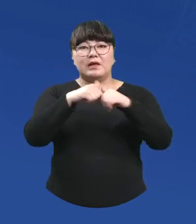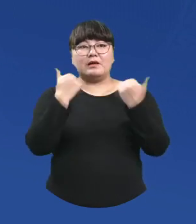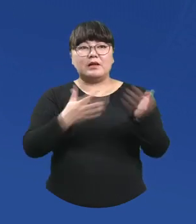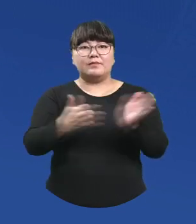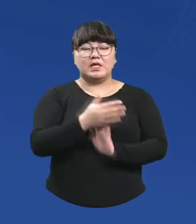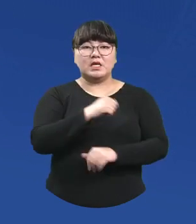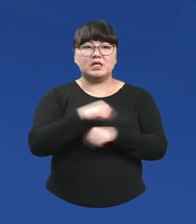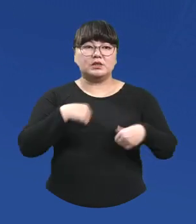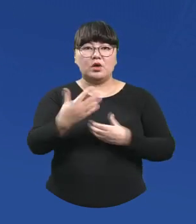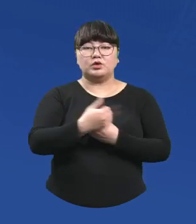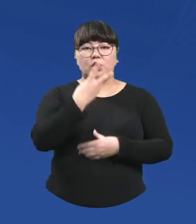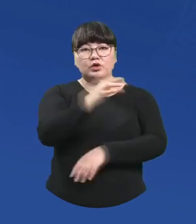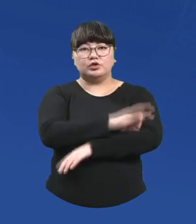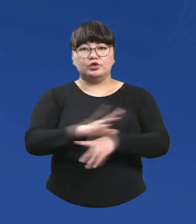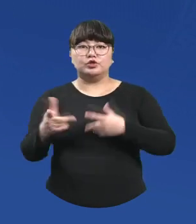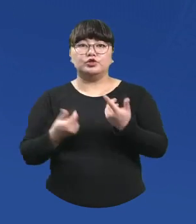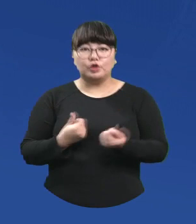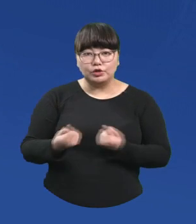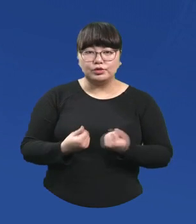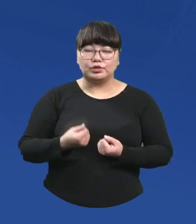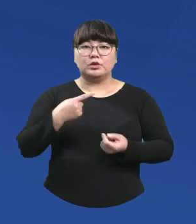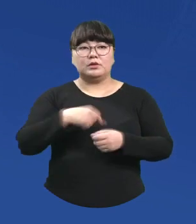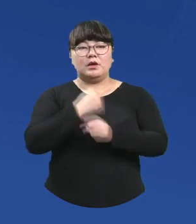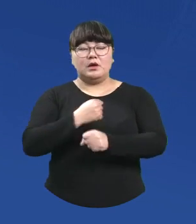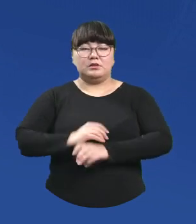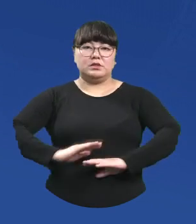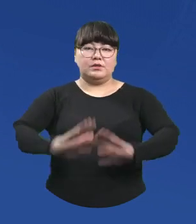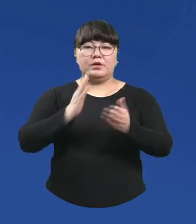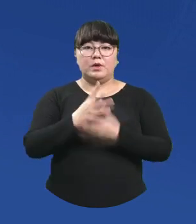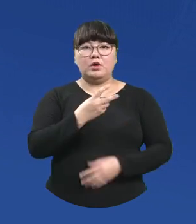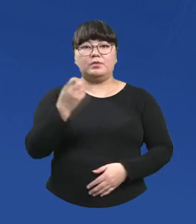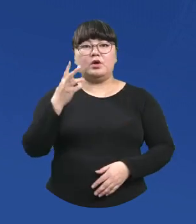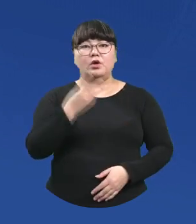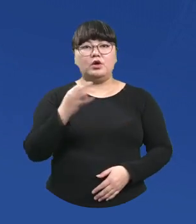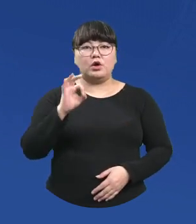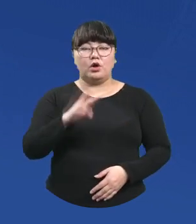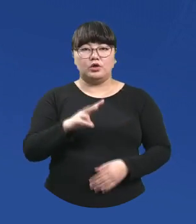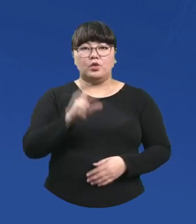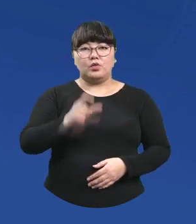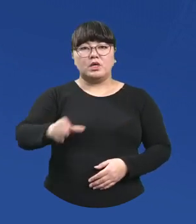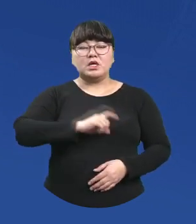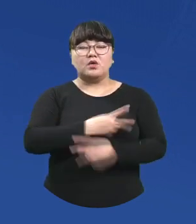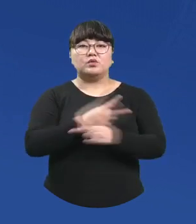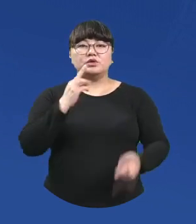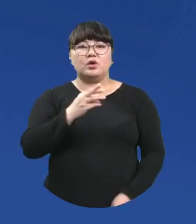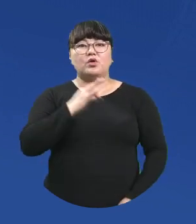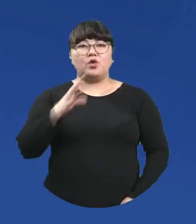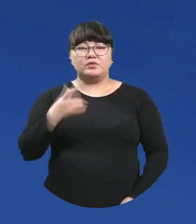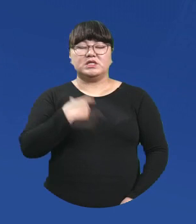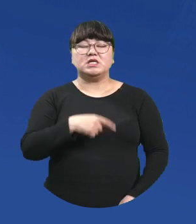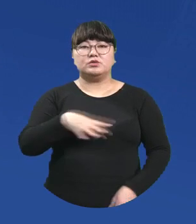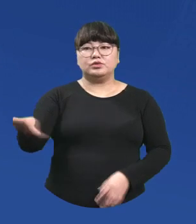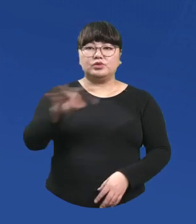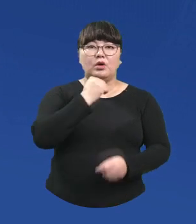агентлагийн хамтарсан иргэдийн оролцоо хоёр төслийн зохицуулагчаар тус тус ажиллаж байгаад, 2020 оноос хүний эрхийн үндэсний